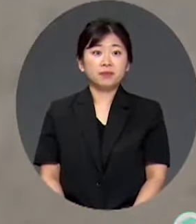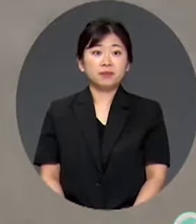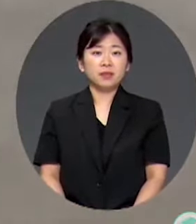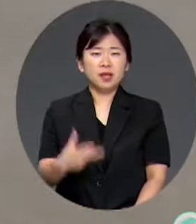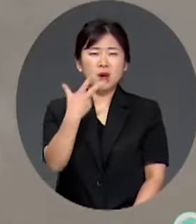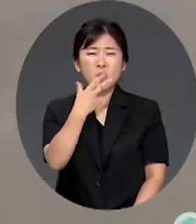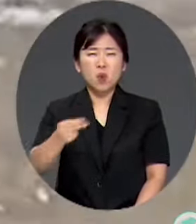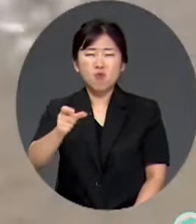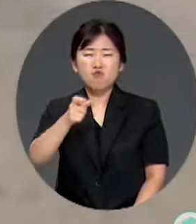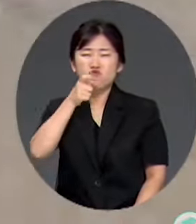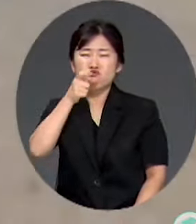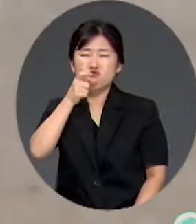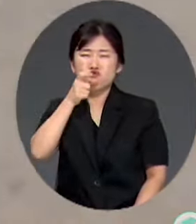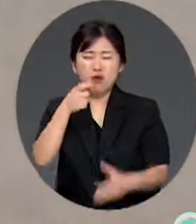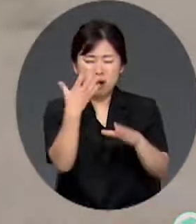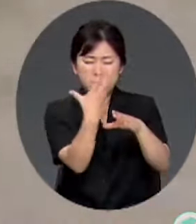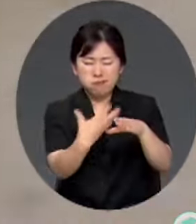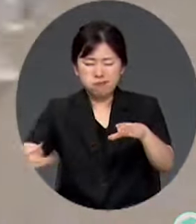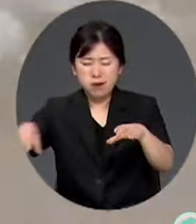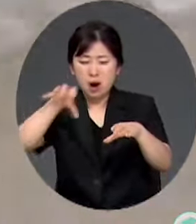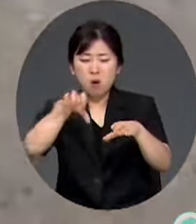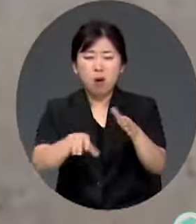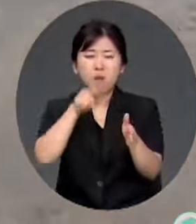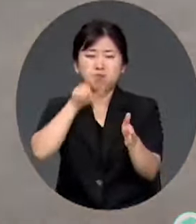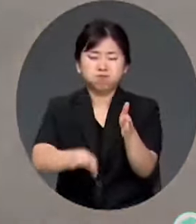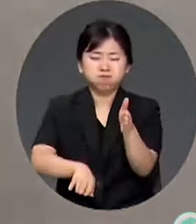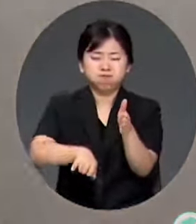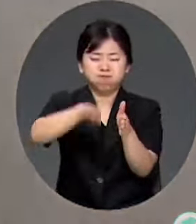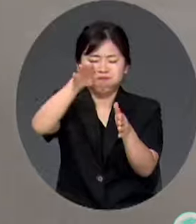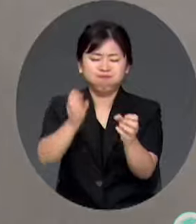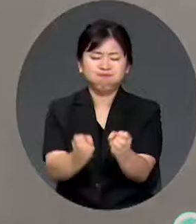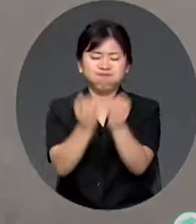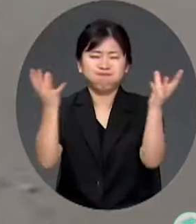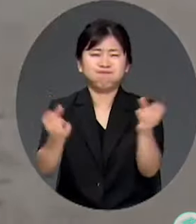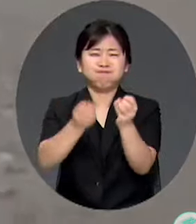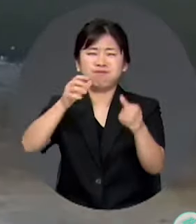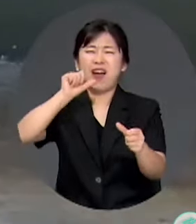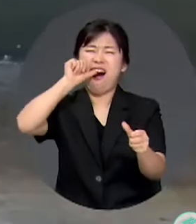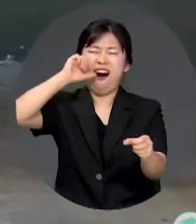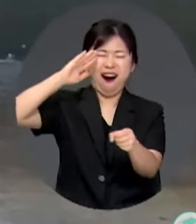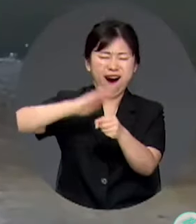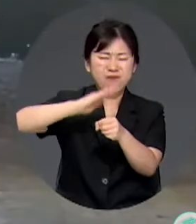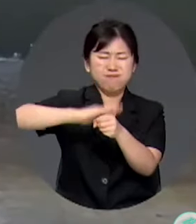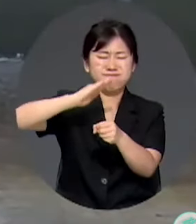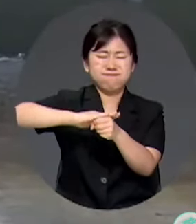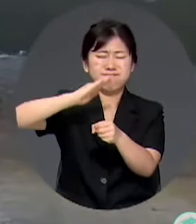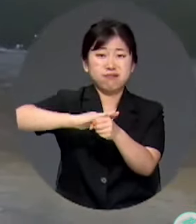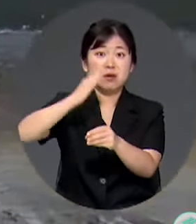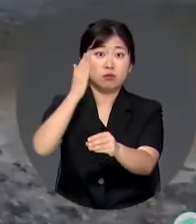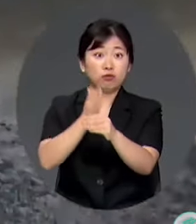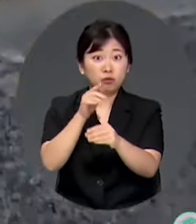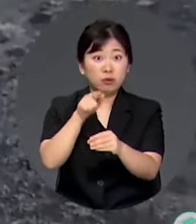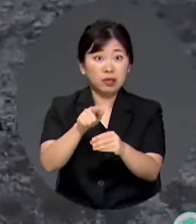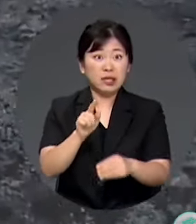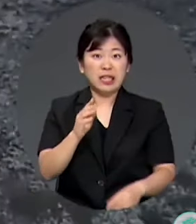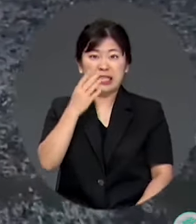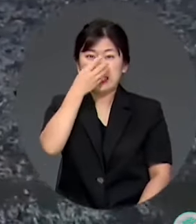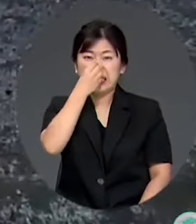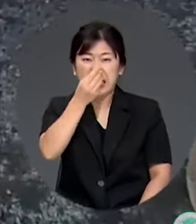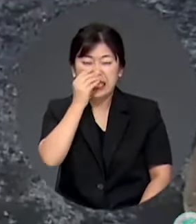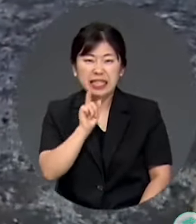수간을 덮은 매 뚜껑이 덜컹 정도로 오수가에 뿜 쓰레기를 비롯한 각